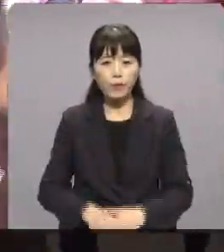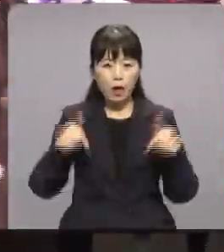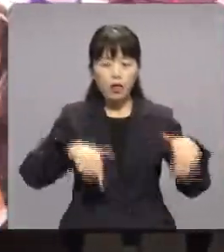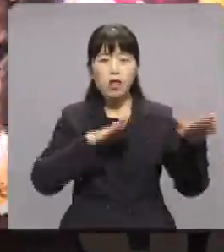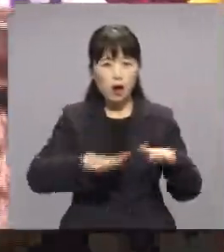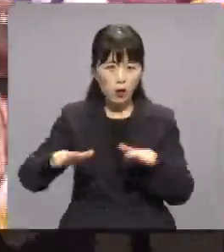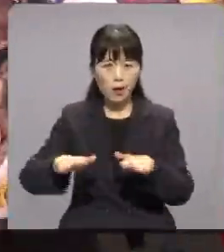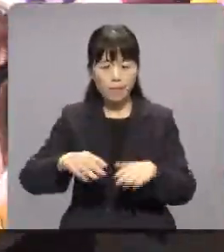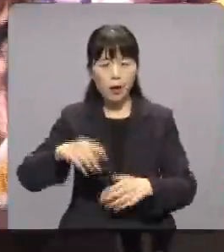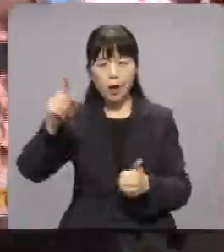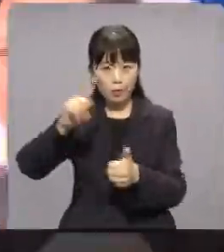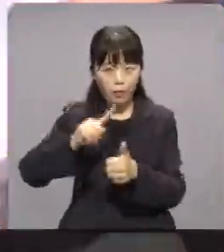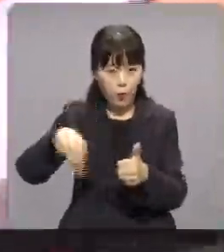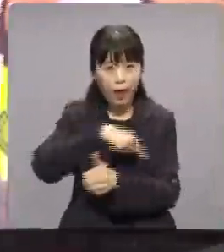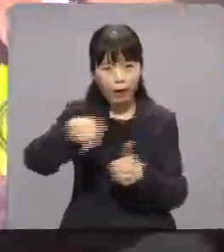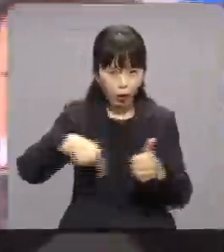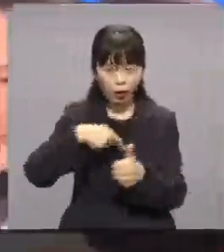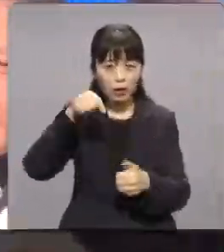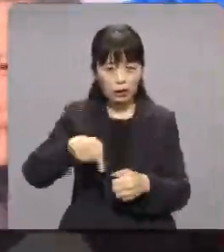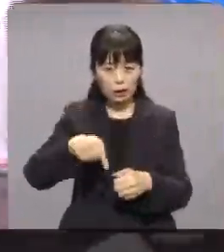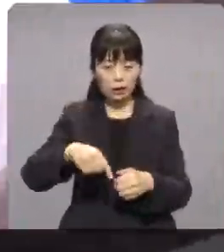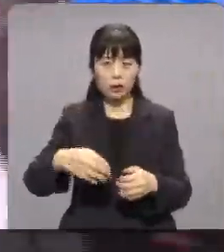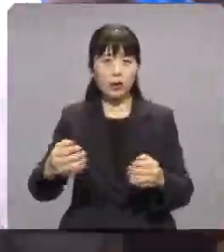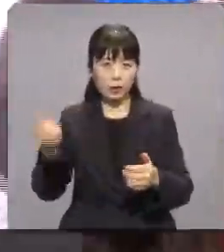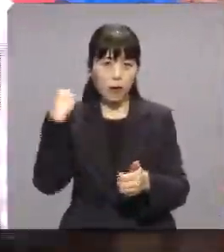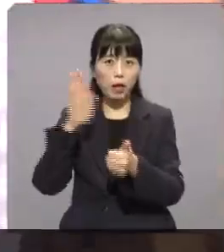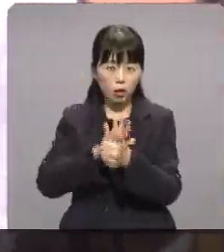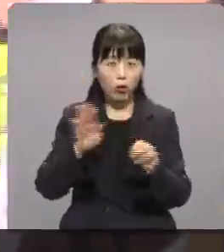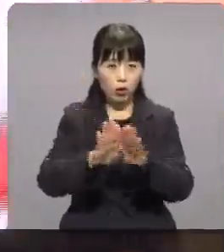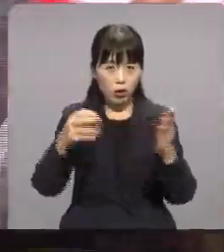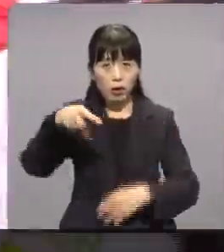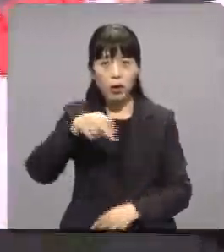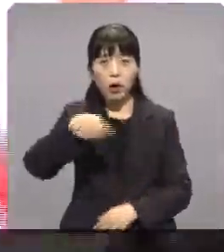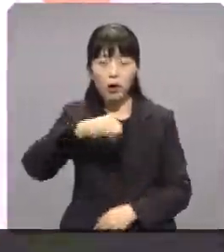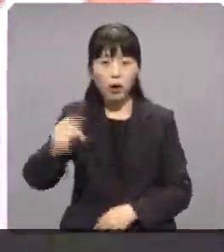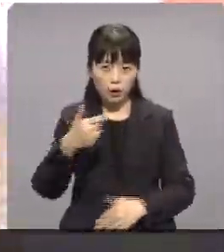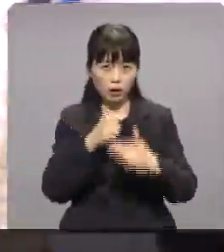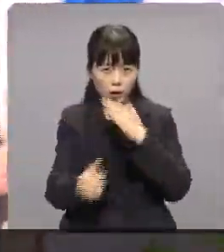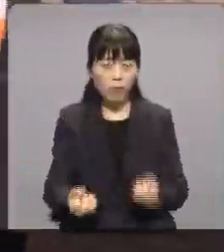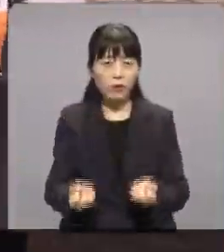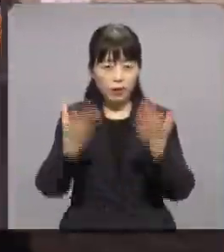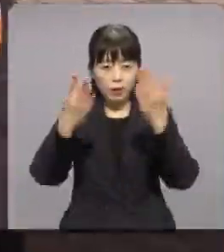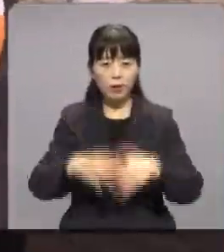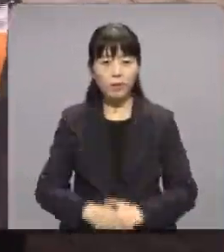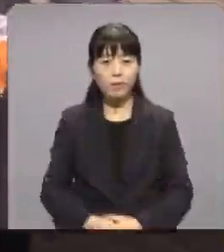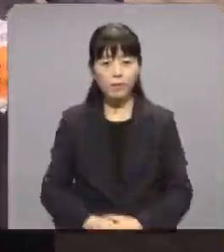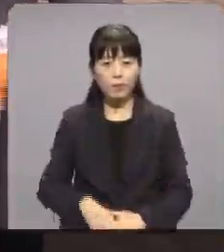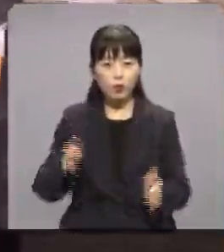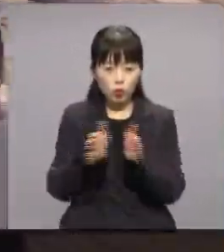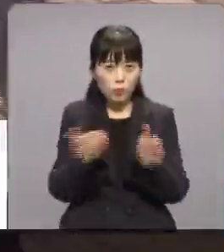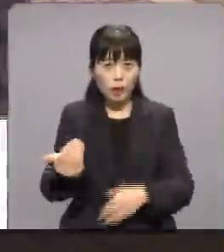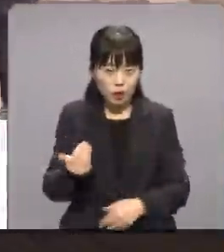서해의 장엄한 풍경을 배경으로 펼쳐진 이 대회는 매년 열리는 정서진의 대표적인 행사입니다. 출발